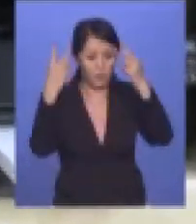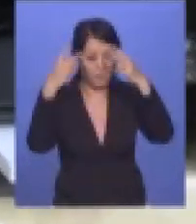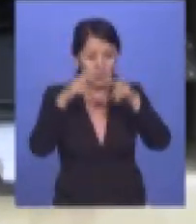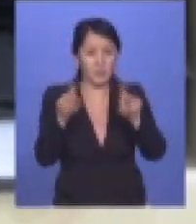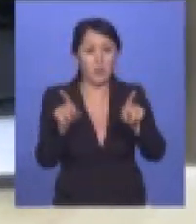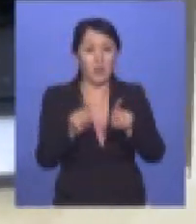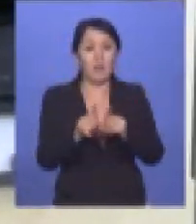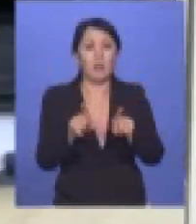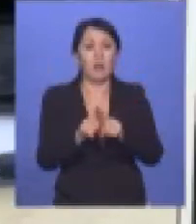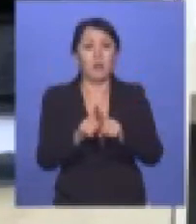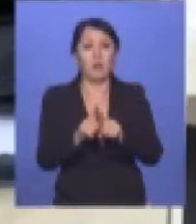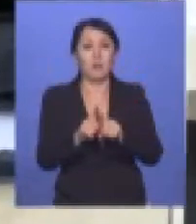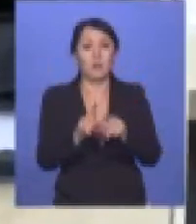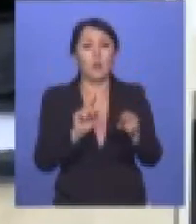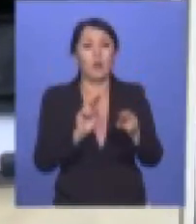сол университет үшін